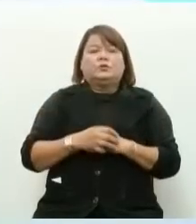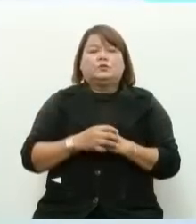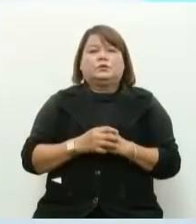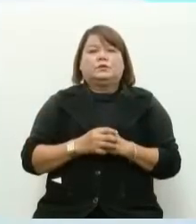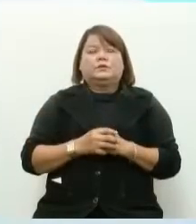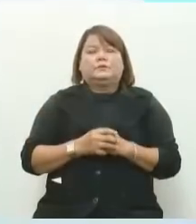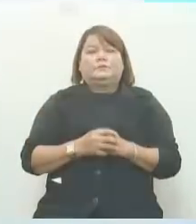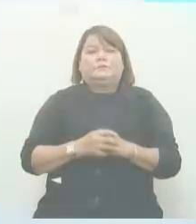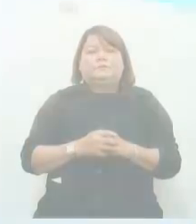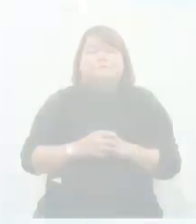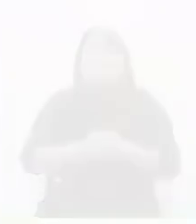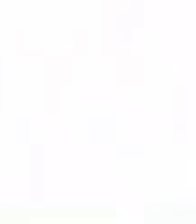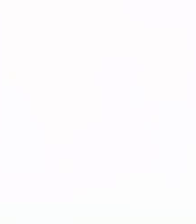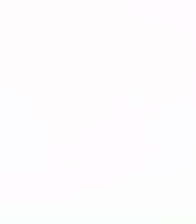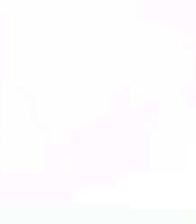ชมกันค่ะ